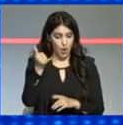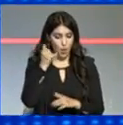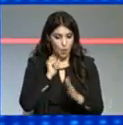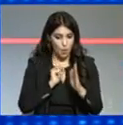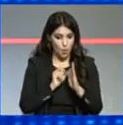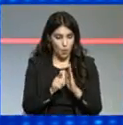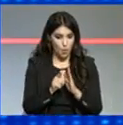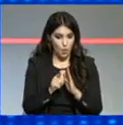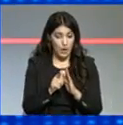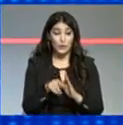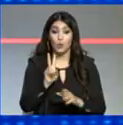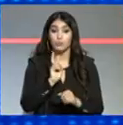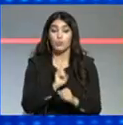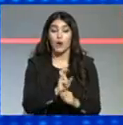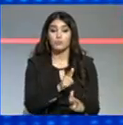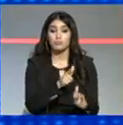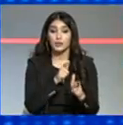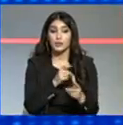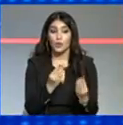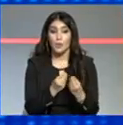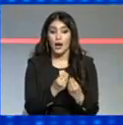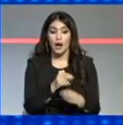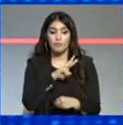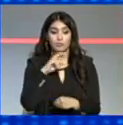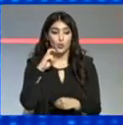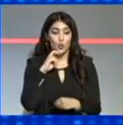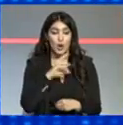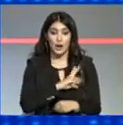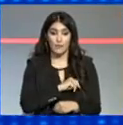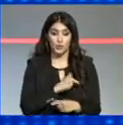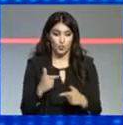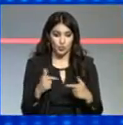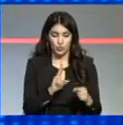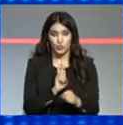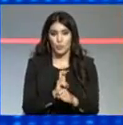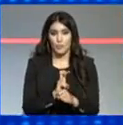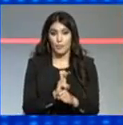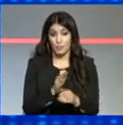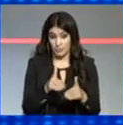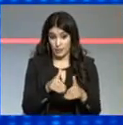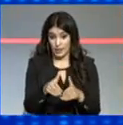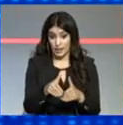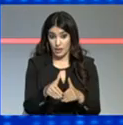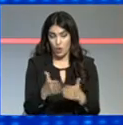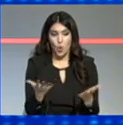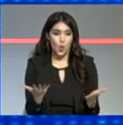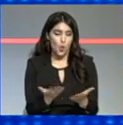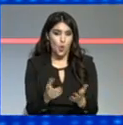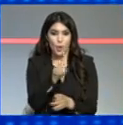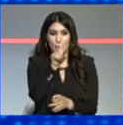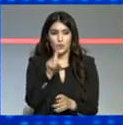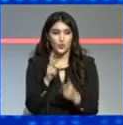اه هنا لاطلاق النار بين المقاومه الفلسطينيه والمحتل الاسرائيليه كيف يمكن